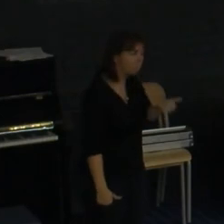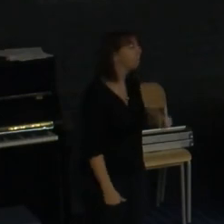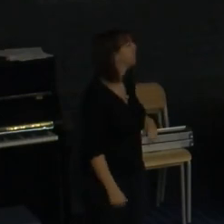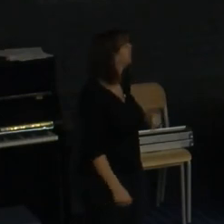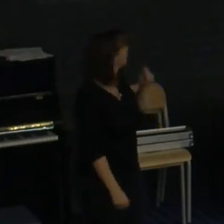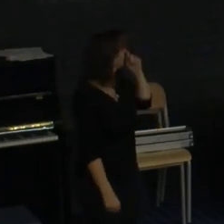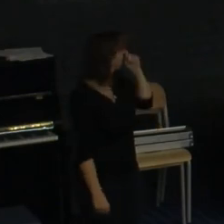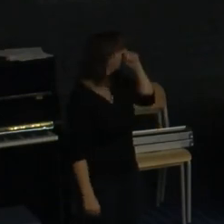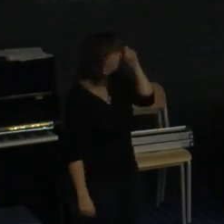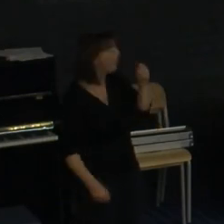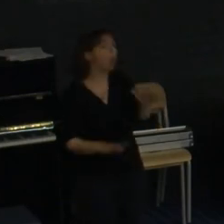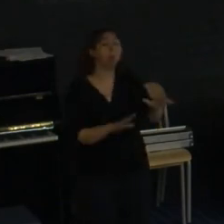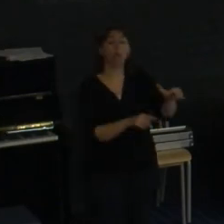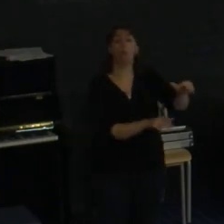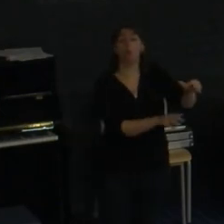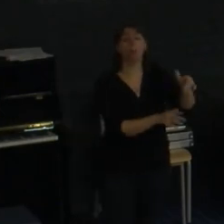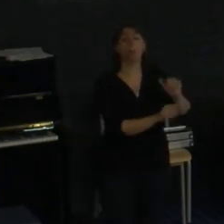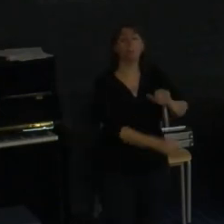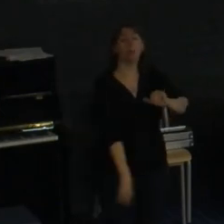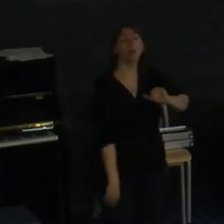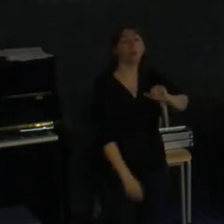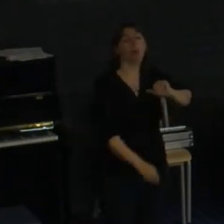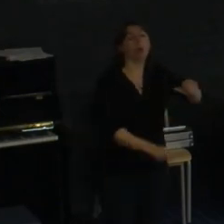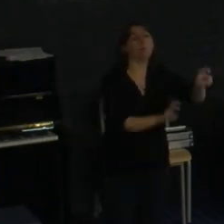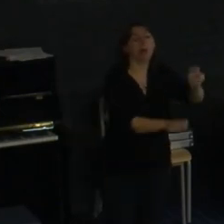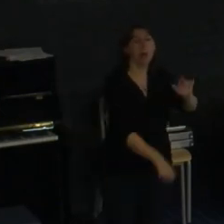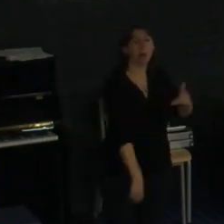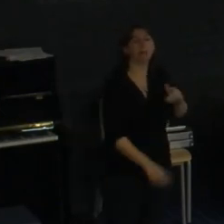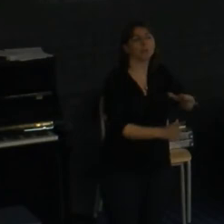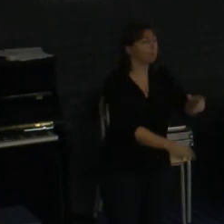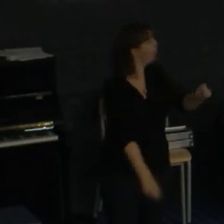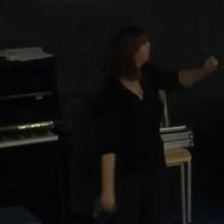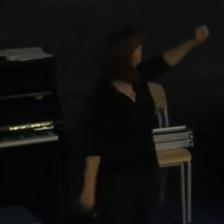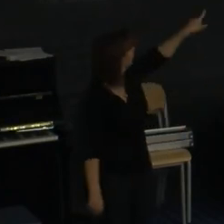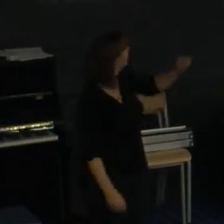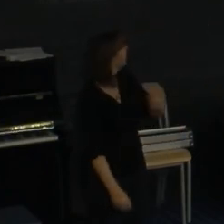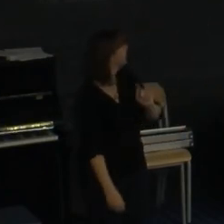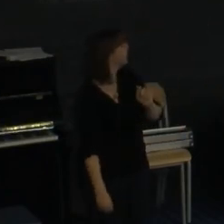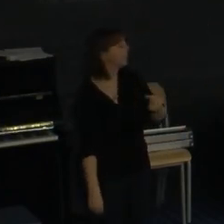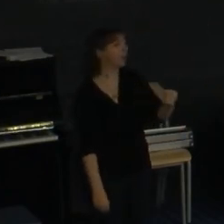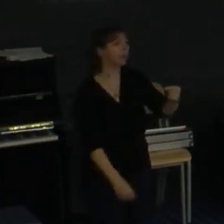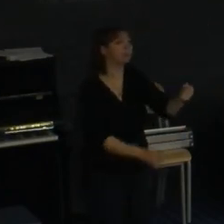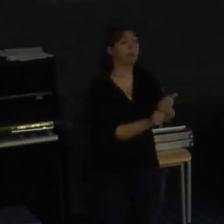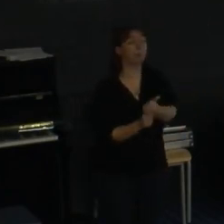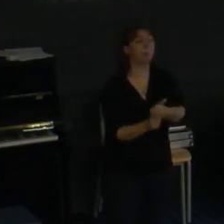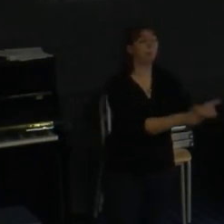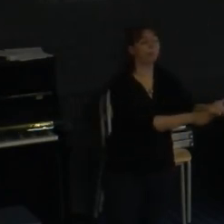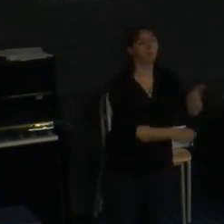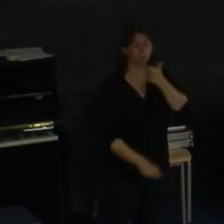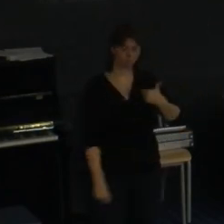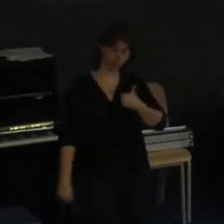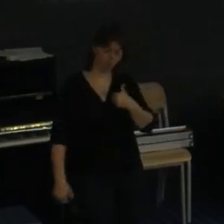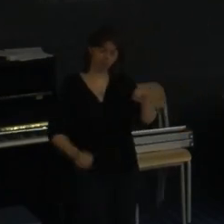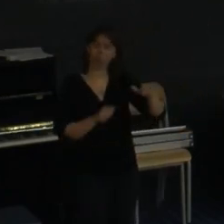de l'appeler. La première, c'est par exemple avec --multi. Donc, en gros, on lui définit sur quelle interface réseau on va se